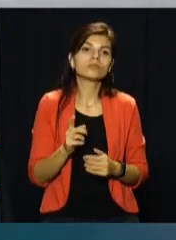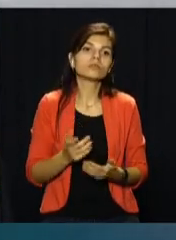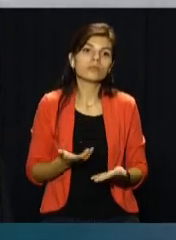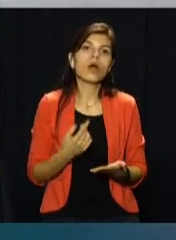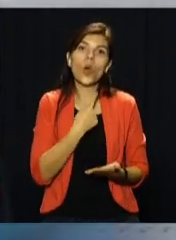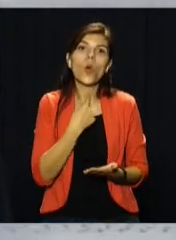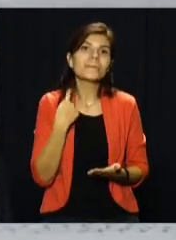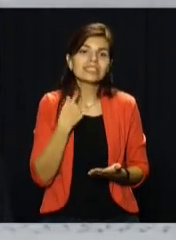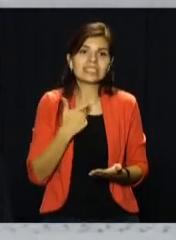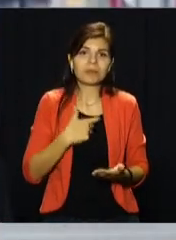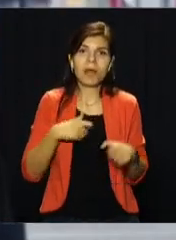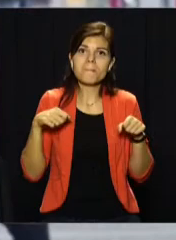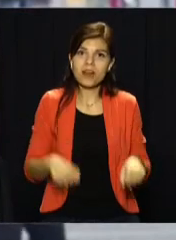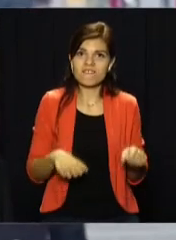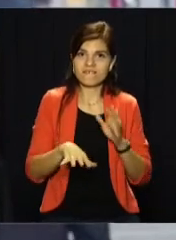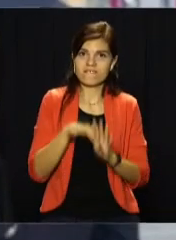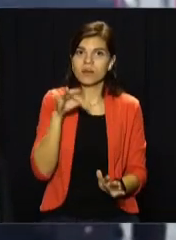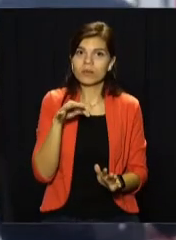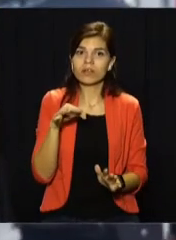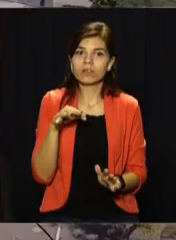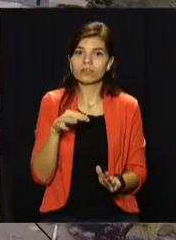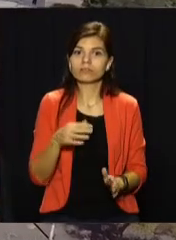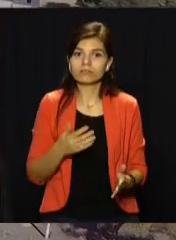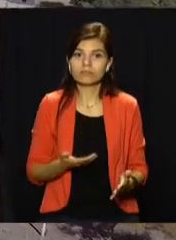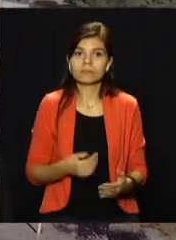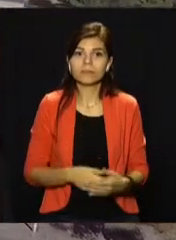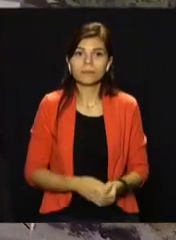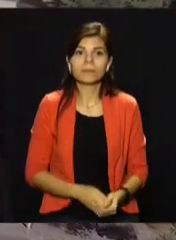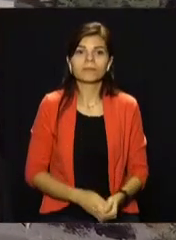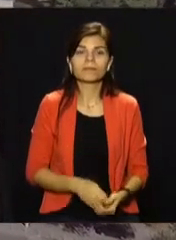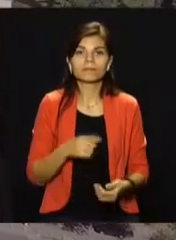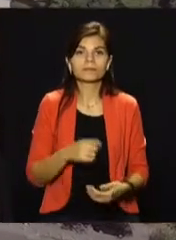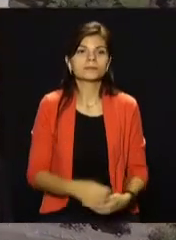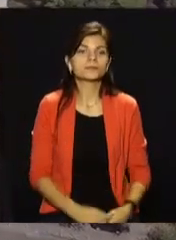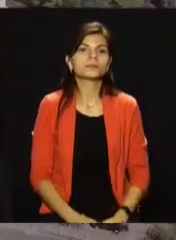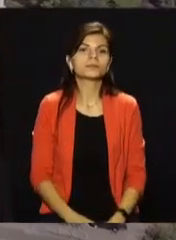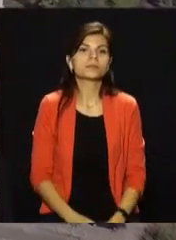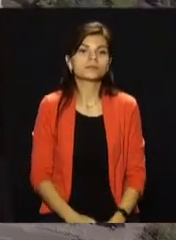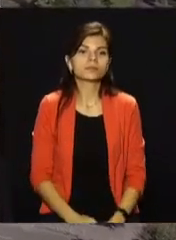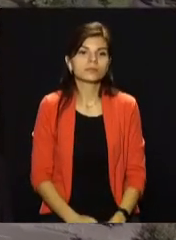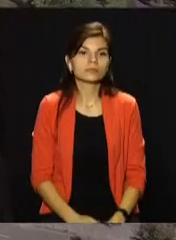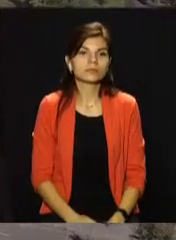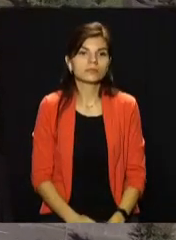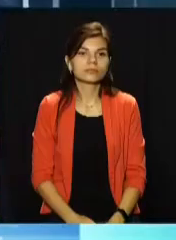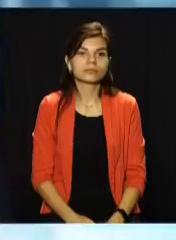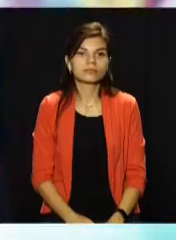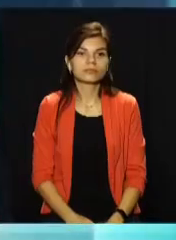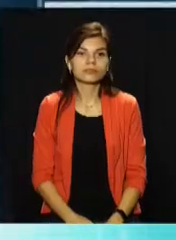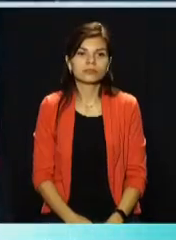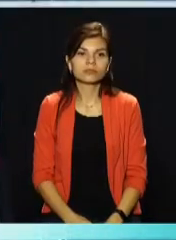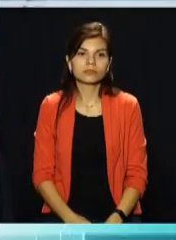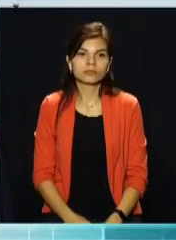обезпечити собі право вибору. Хоч чорта нам не треба. Юлія Демченко, Василь Самовар, Open News, телеканал «Відкритий».